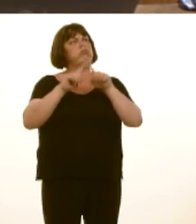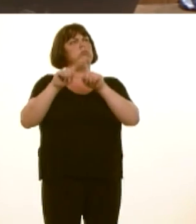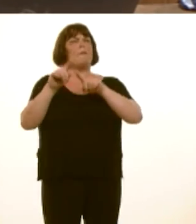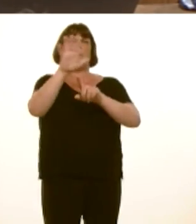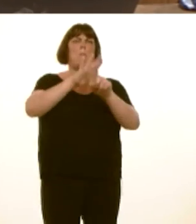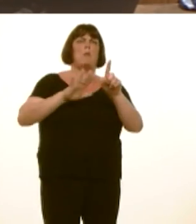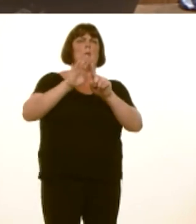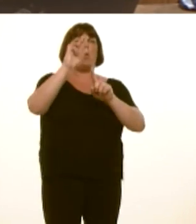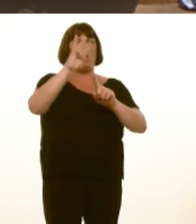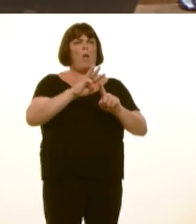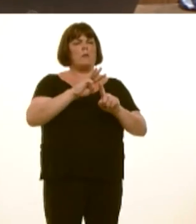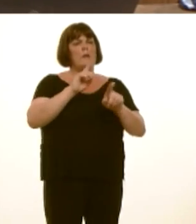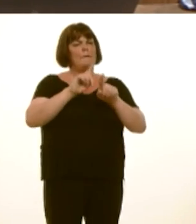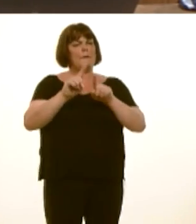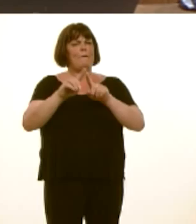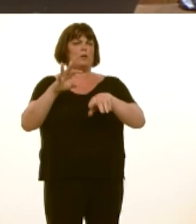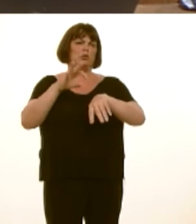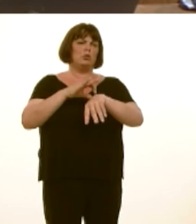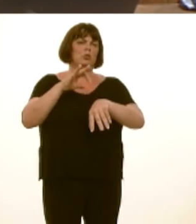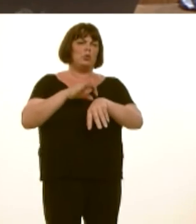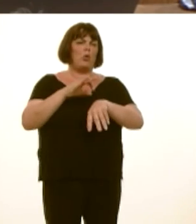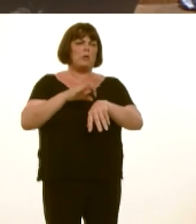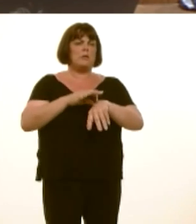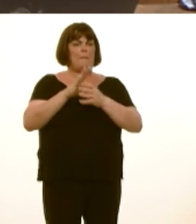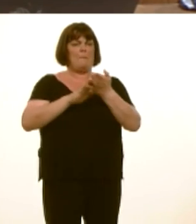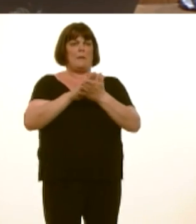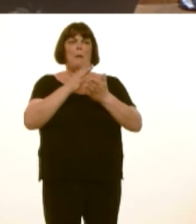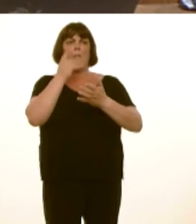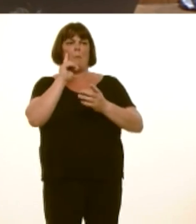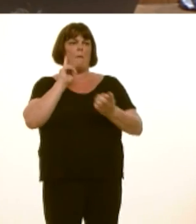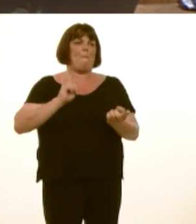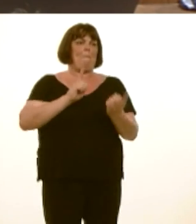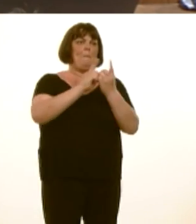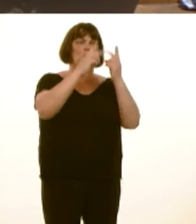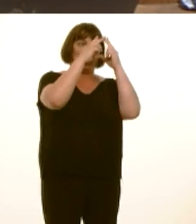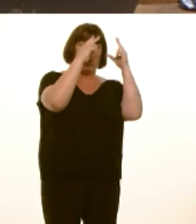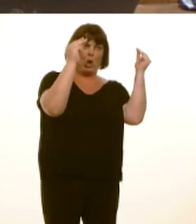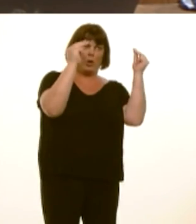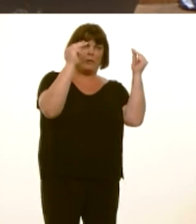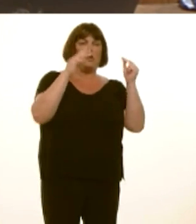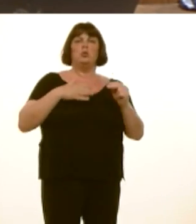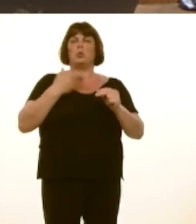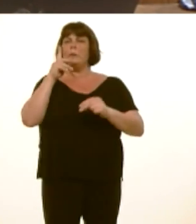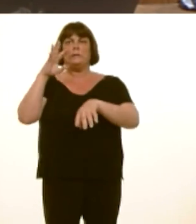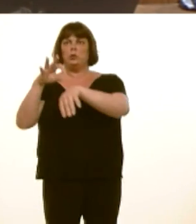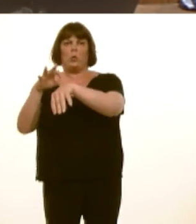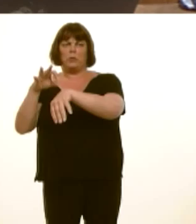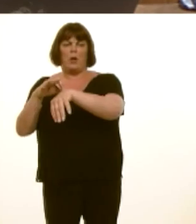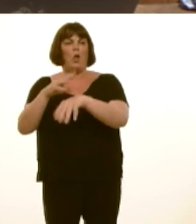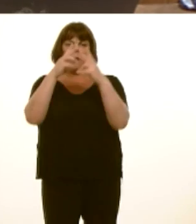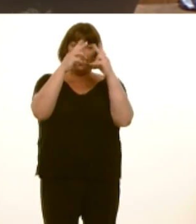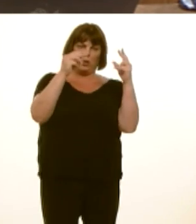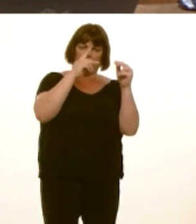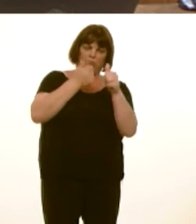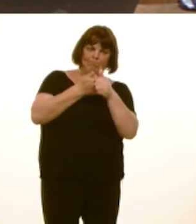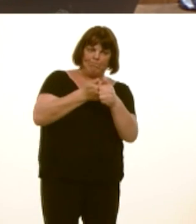meddygfa, lle mae bobl yn gallu mynd i weld nyrs, heb cael y pwyntiau, jyst mynd mewn, ac wrth gwrs mae nyrs gallu delio dy ran fwyaf o'r problemau sydd ar